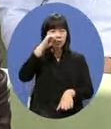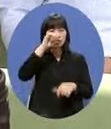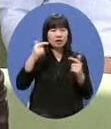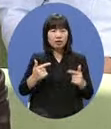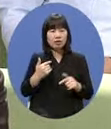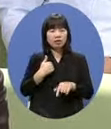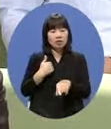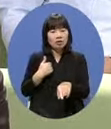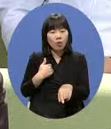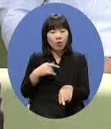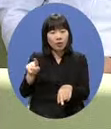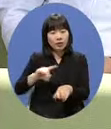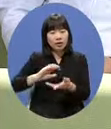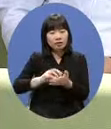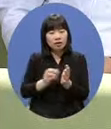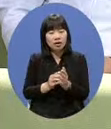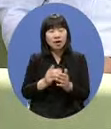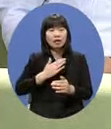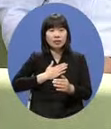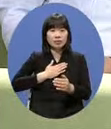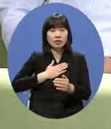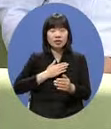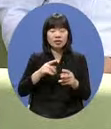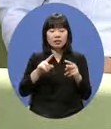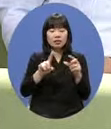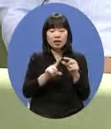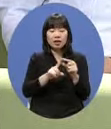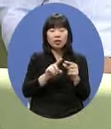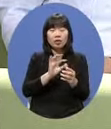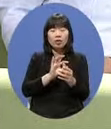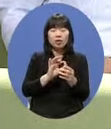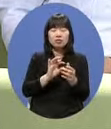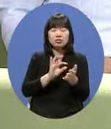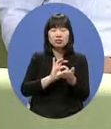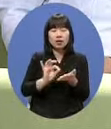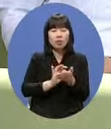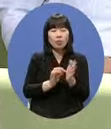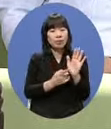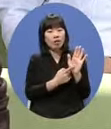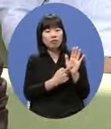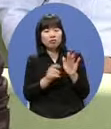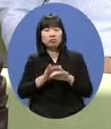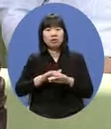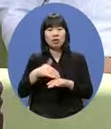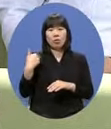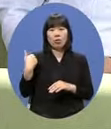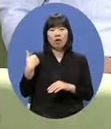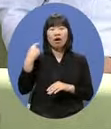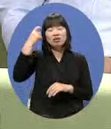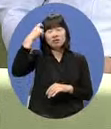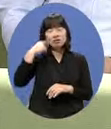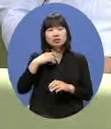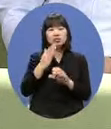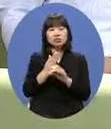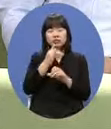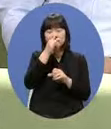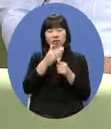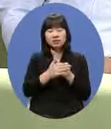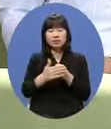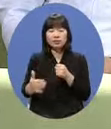나도 이거를 어떠한 적절한 감정 단어를 사용해서 어떻게 표현해야 될지 잘 모르겠어 이렇게 느끼고 있거든요 그래서 아이는